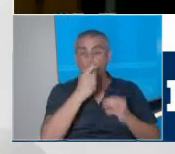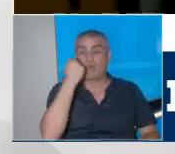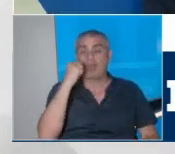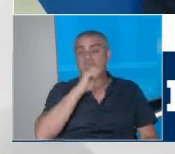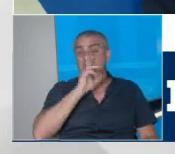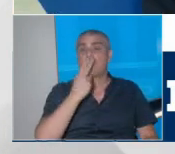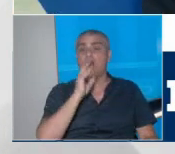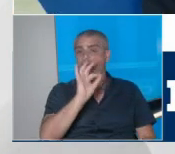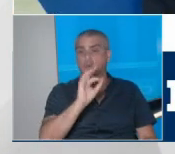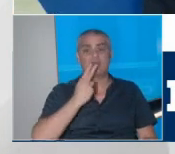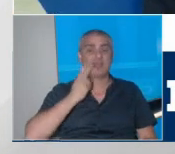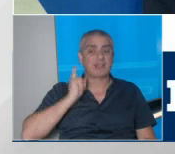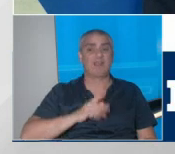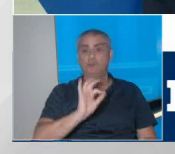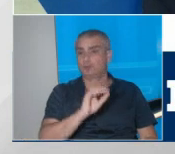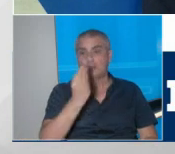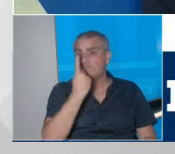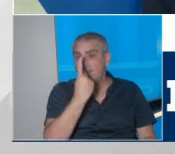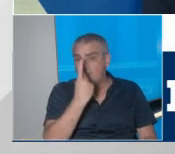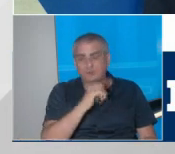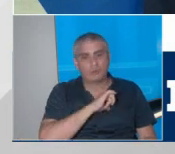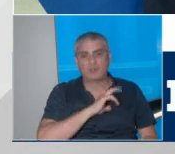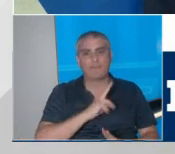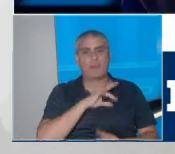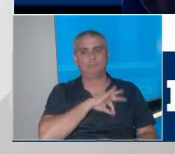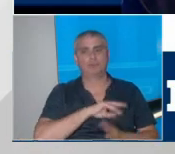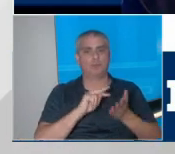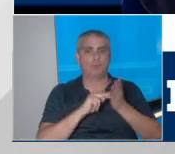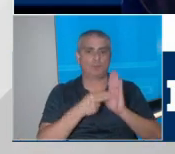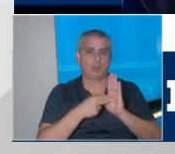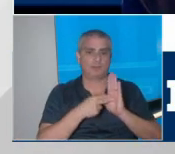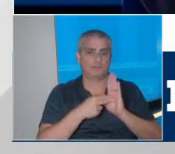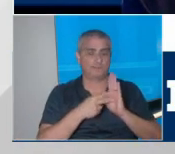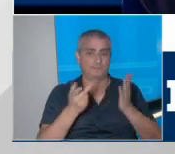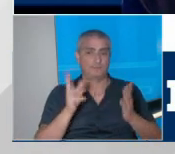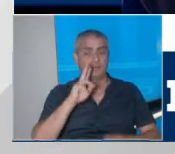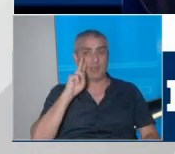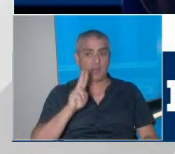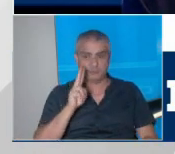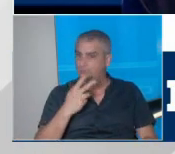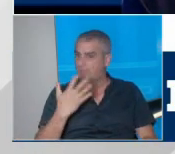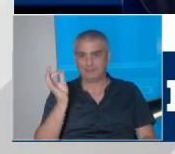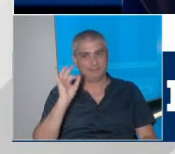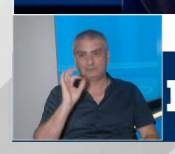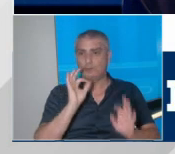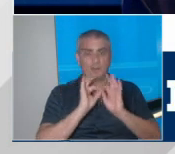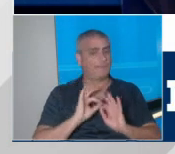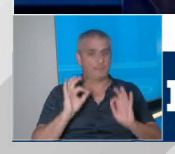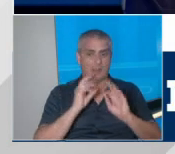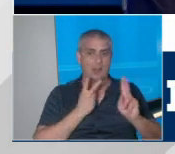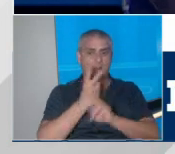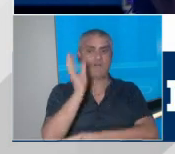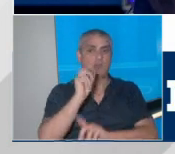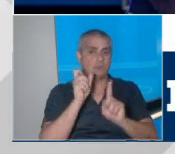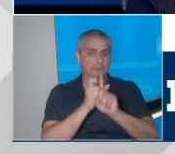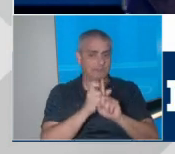כל הבטחותיו והתחייבויותיו, ושיש דבר אחד שמעניין אותו, זה מה משרת אותו פוליטית. לילד שקד אין שום סיכוי בעולם לעבור את